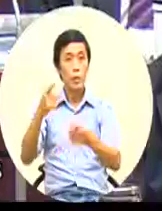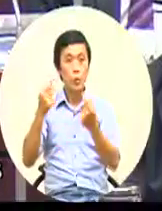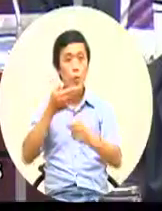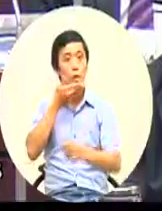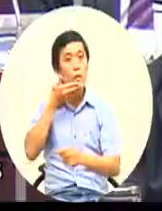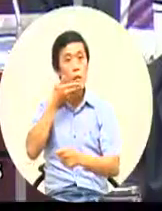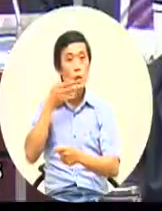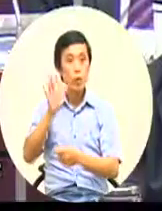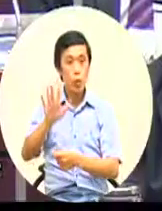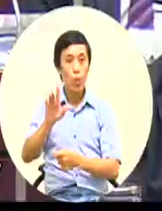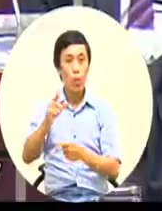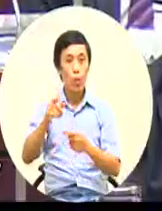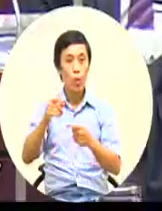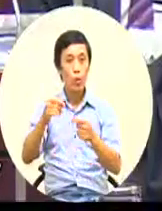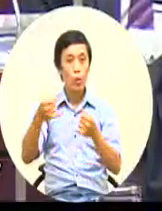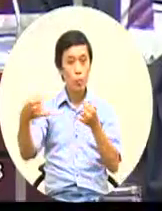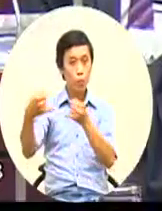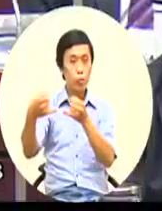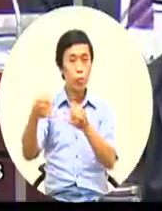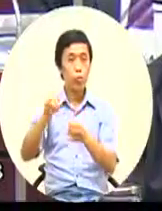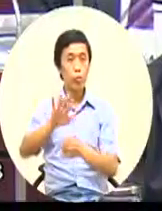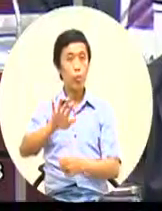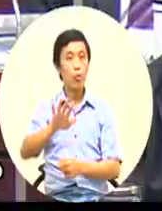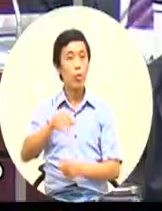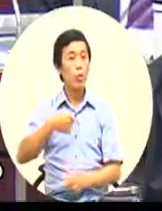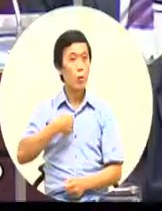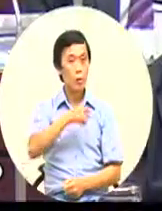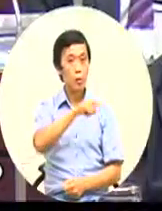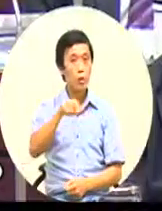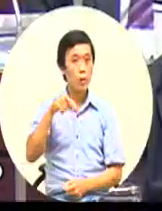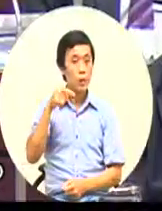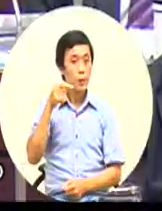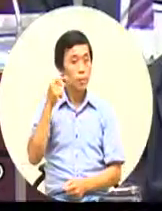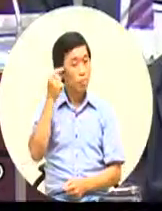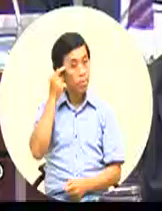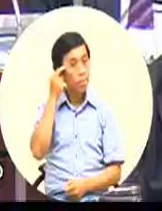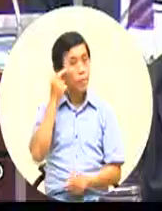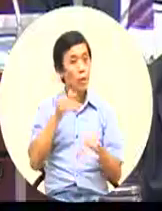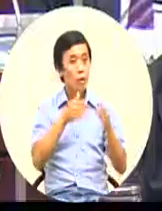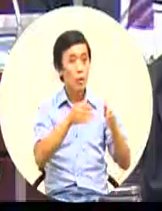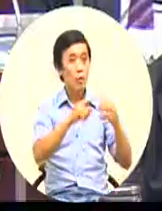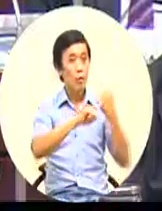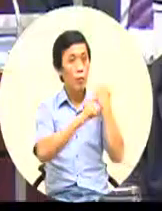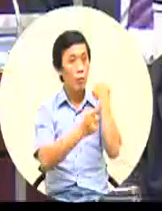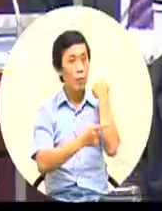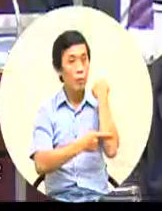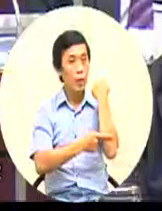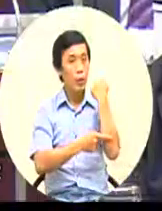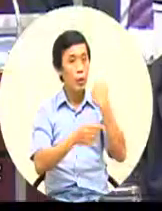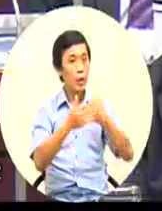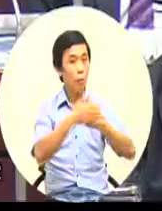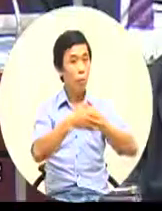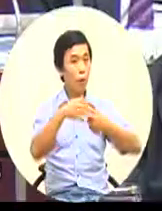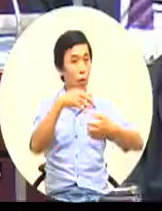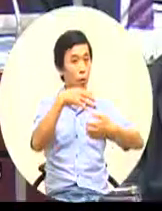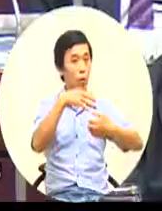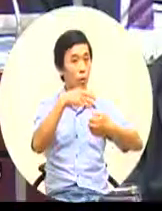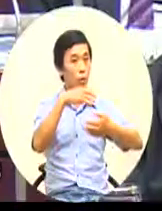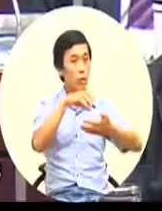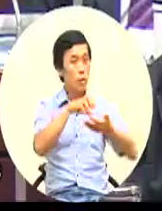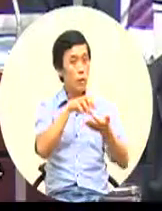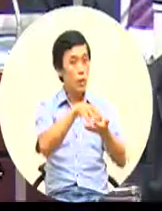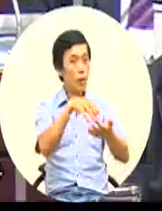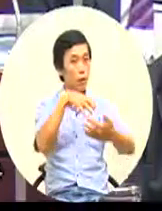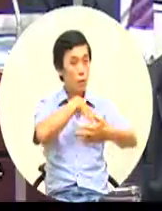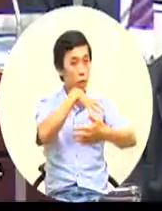突。不过，我们都尽可能在法律所允许的范围之内给予救